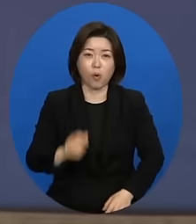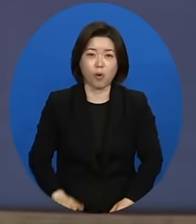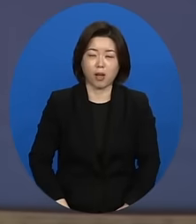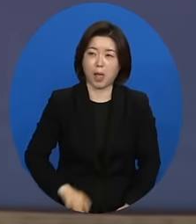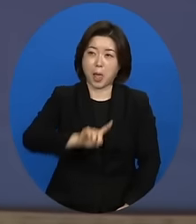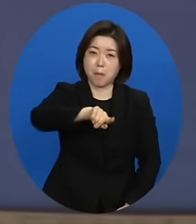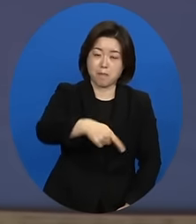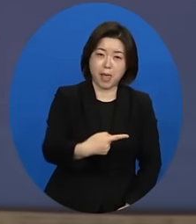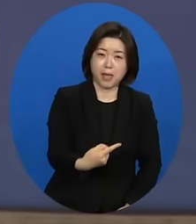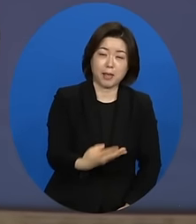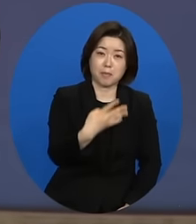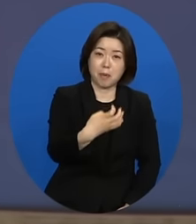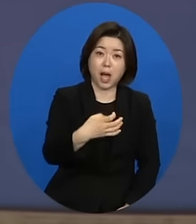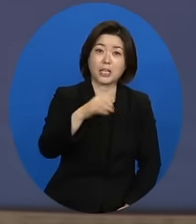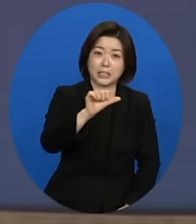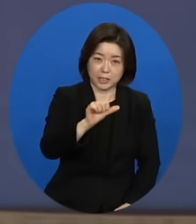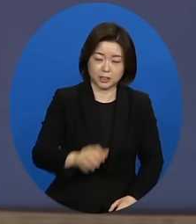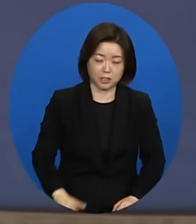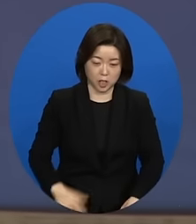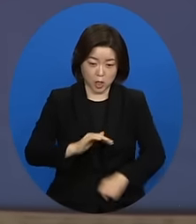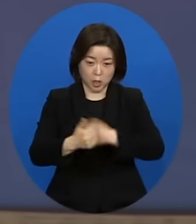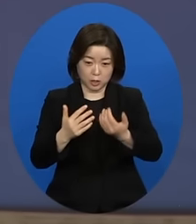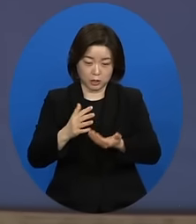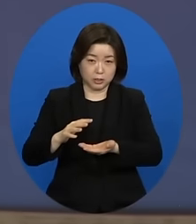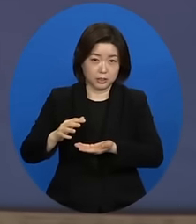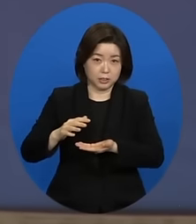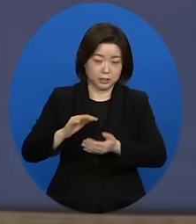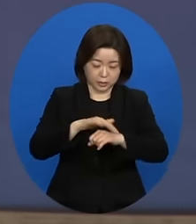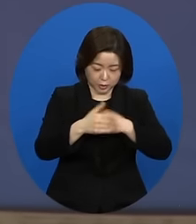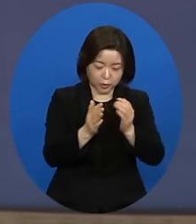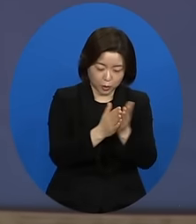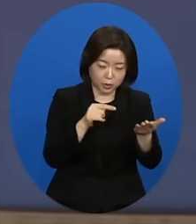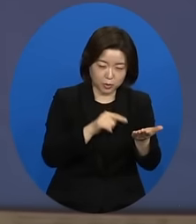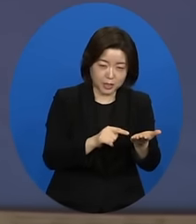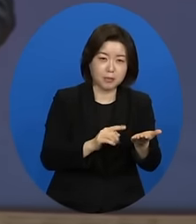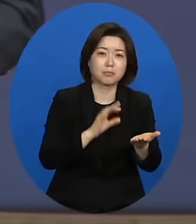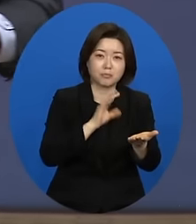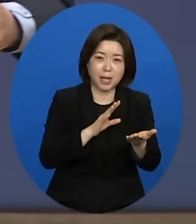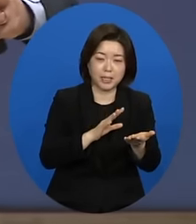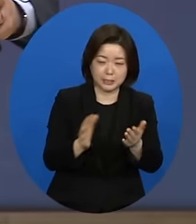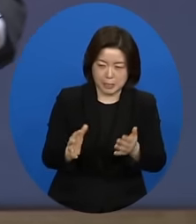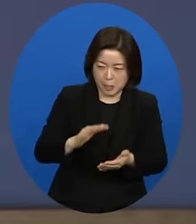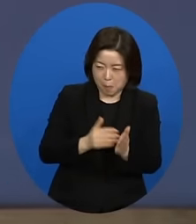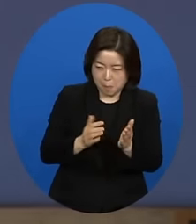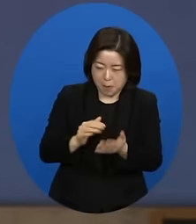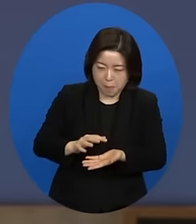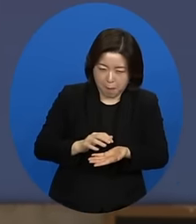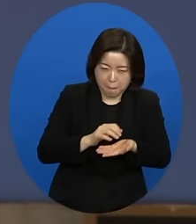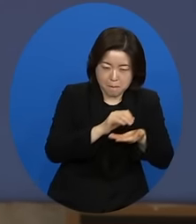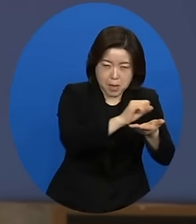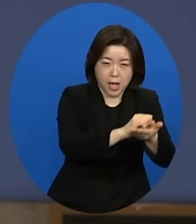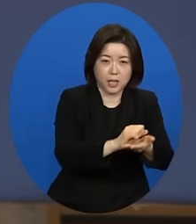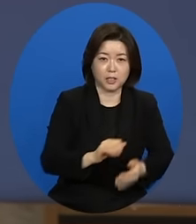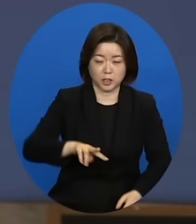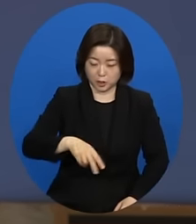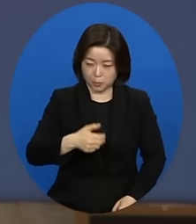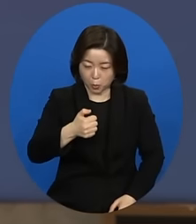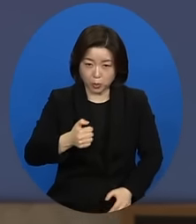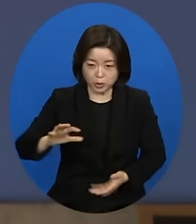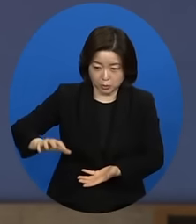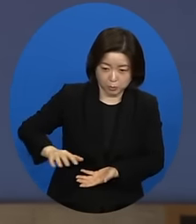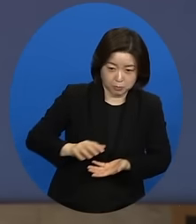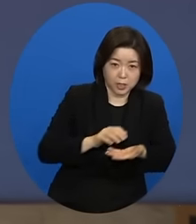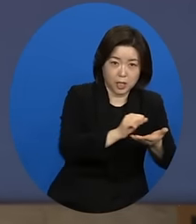잡혔어요. 145번 성경만 밀수했습니다. 성경 250권을 가지고 들어갔어요. 250권이